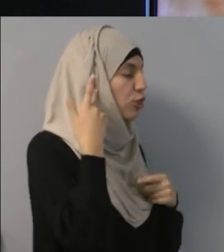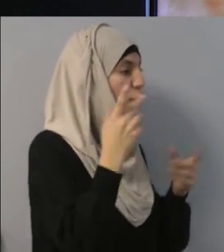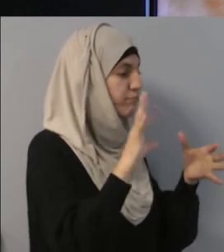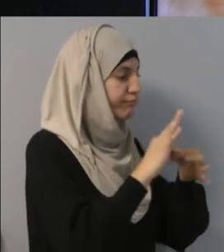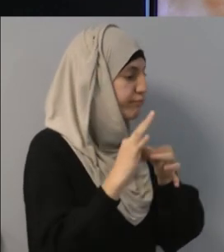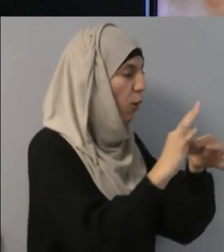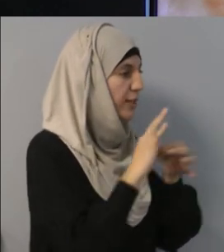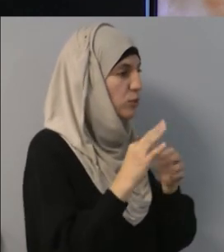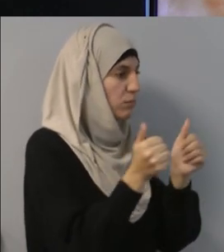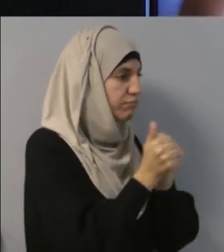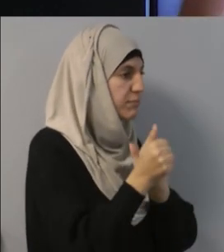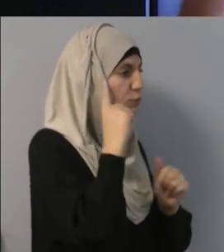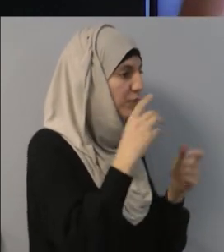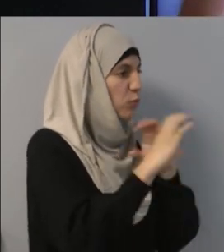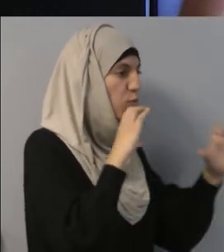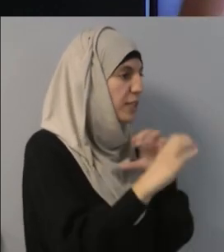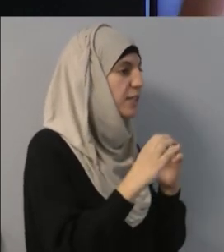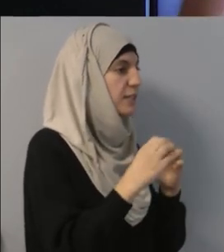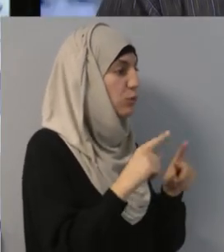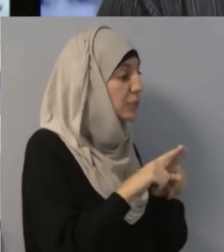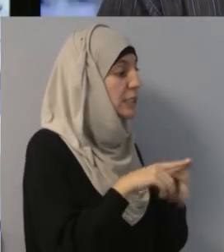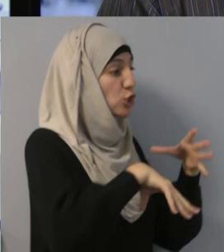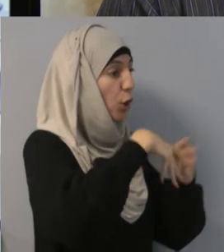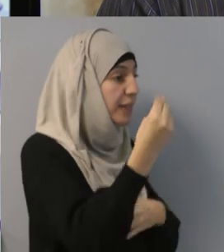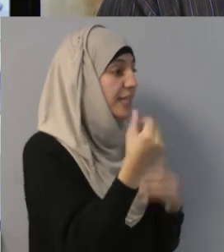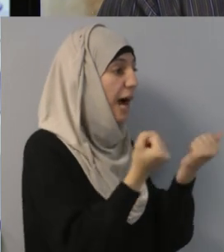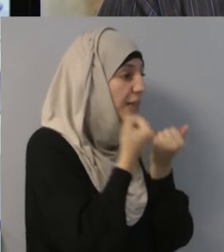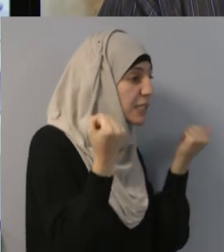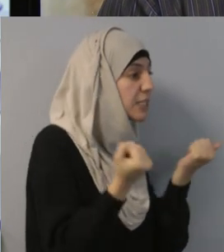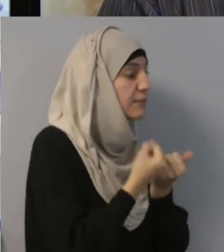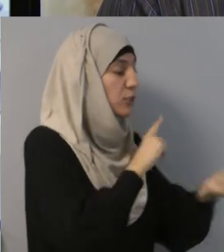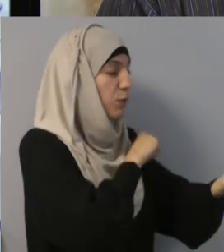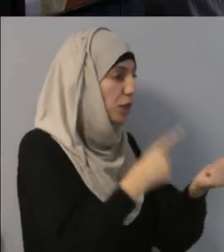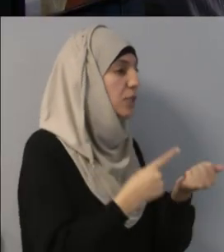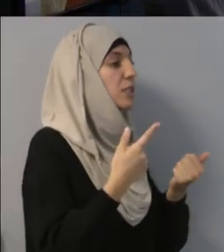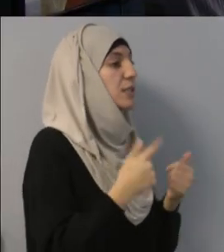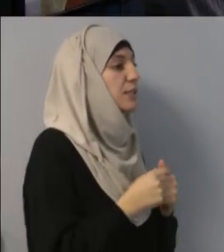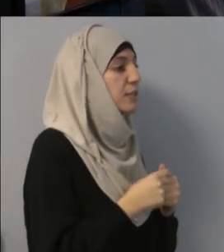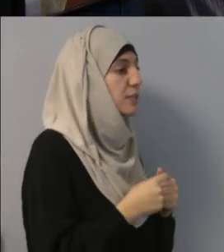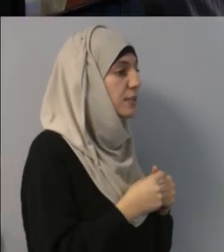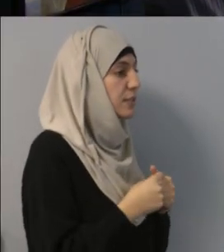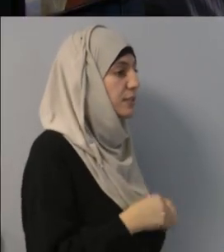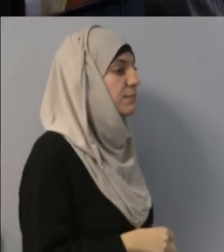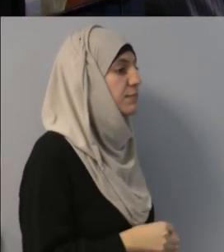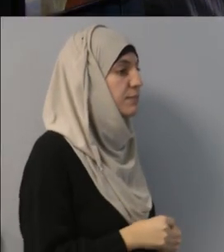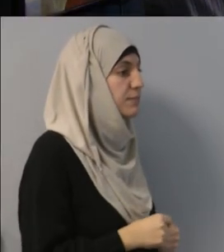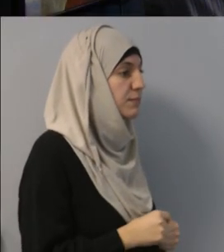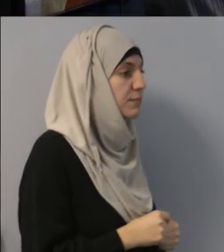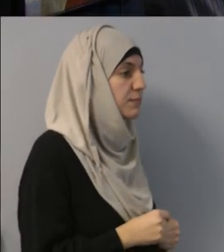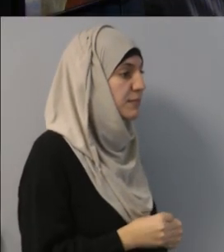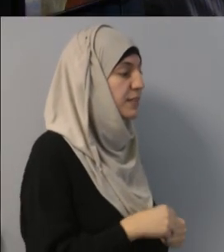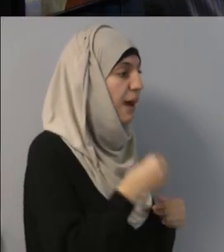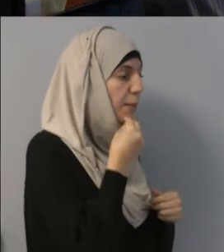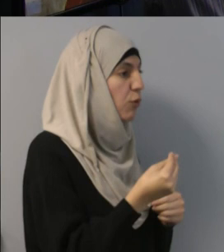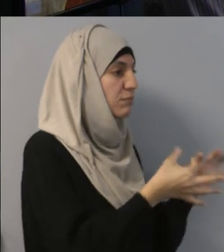donc, comme je t'ai dit, administratif, mais aussi pour faire des sorties culturelles, sportives, parce que c'était un